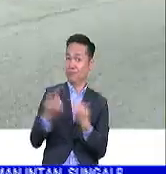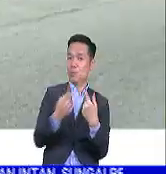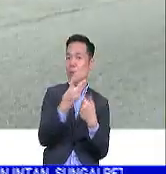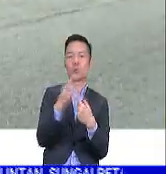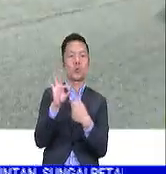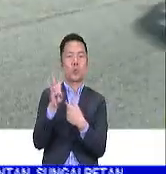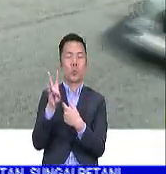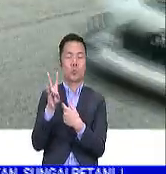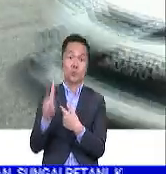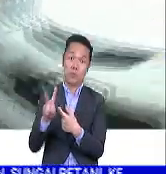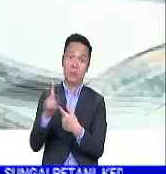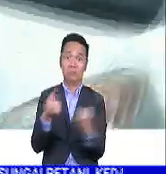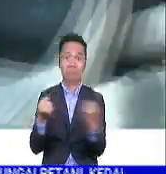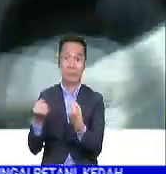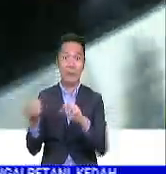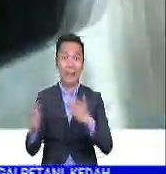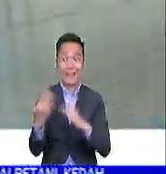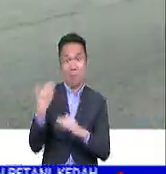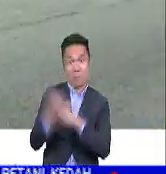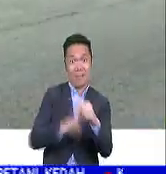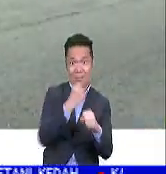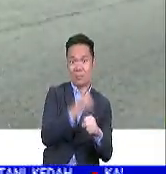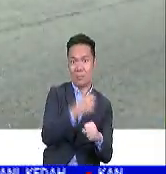kemalangan pada Ops Selamat sebelumnya.